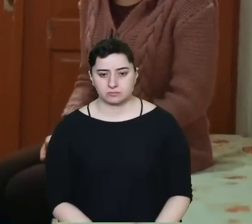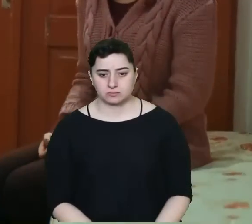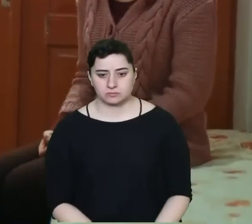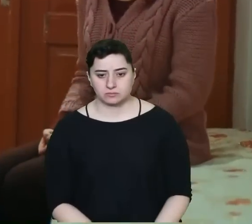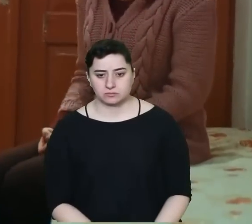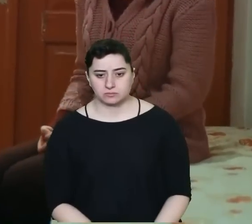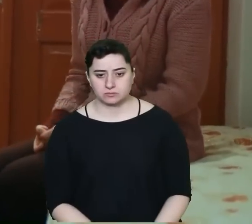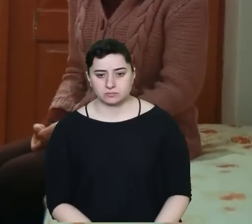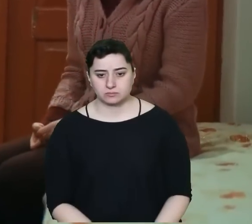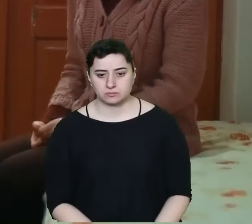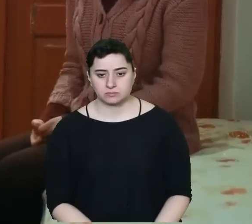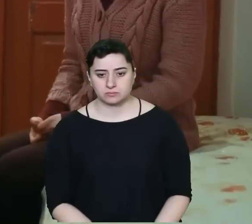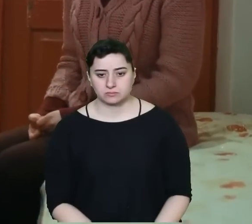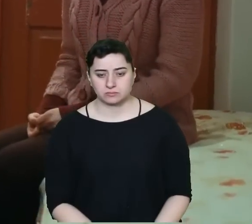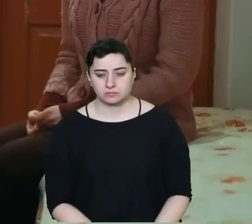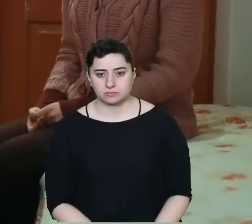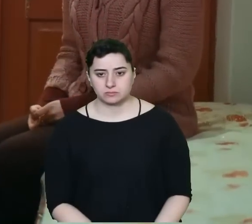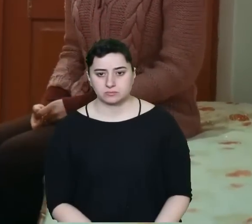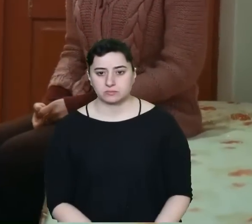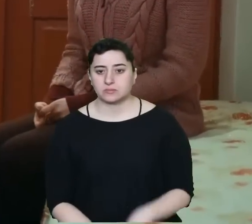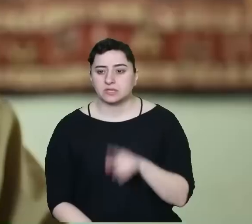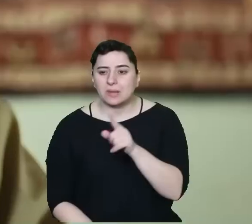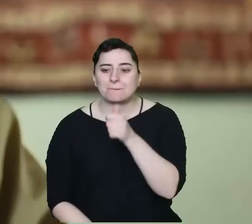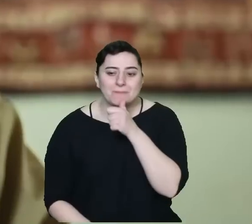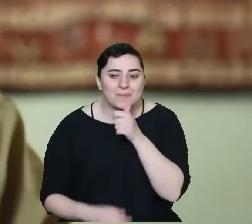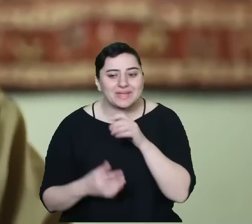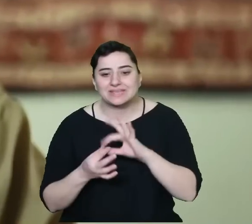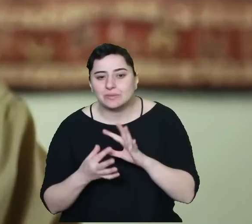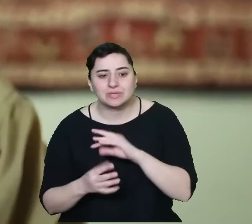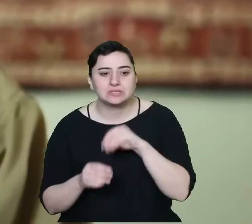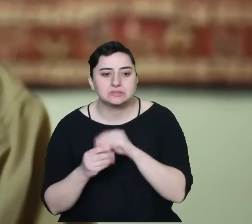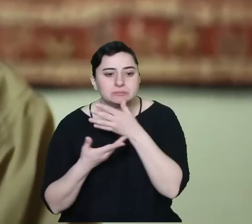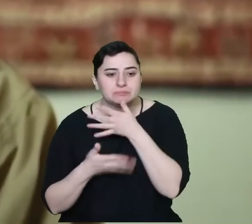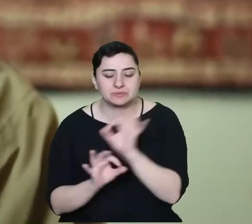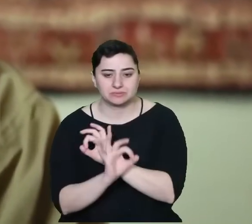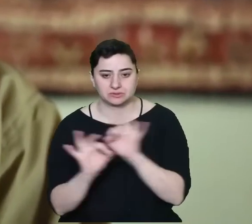Ayaktaydı, oturdu sedire. Baba olmayı da bilmiyorsun.